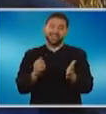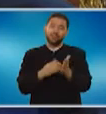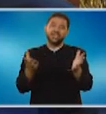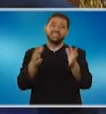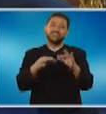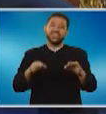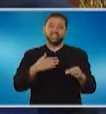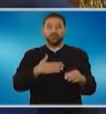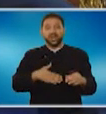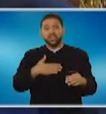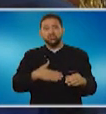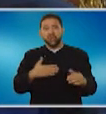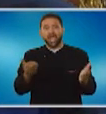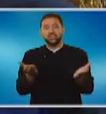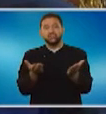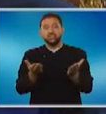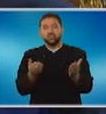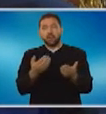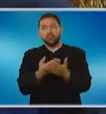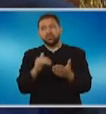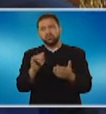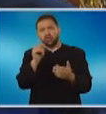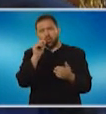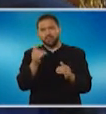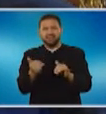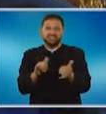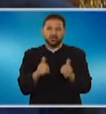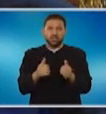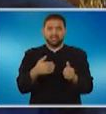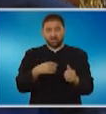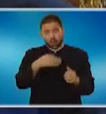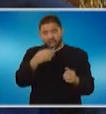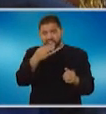Pentru cei ce se îndoiesc, le propun un experiment.